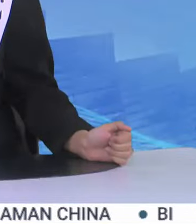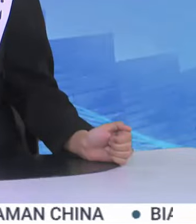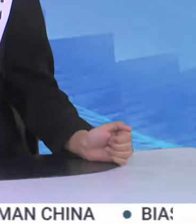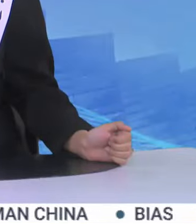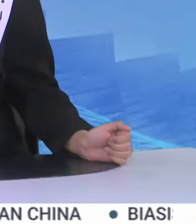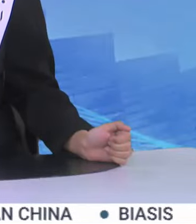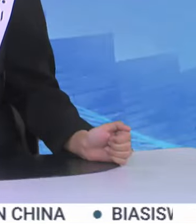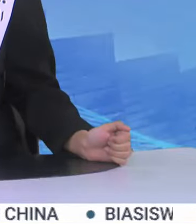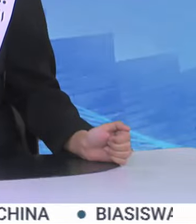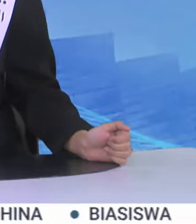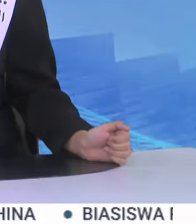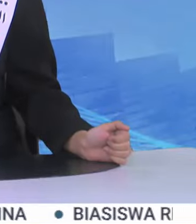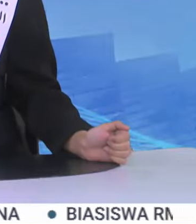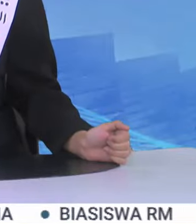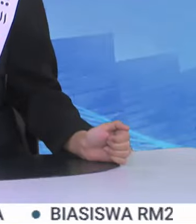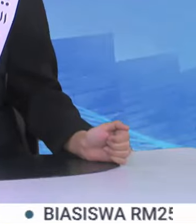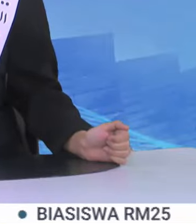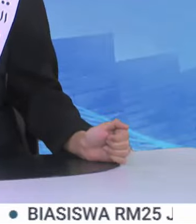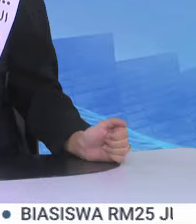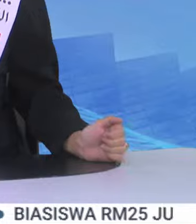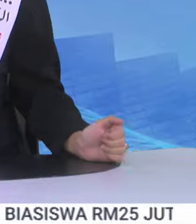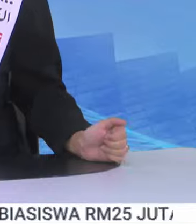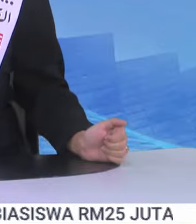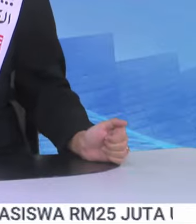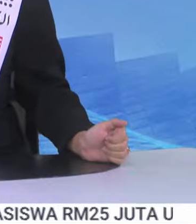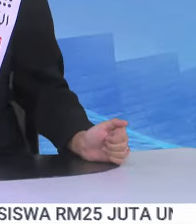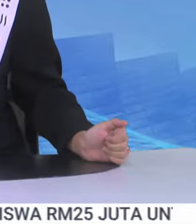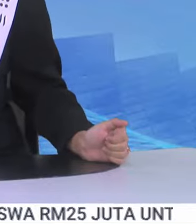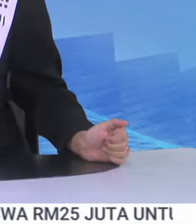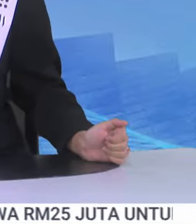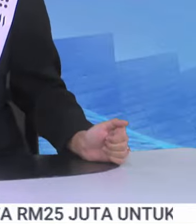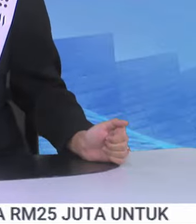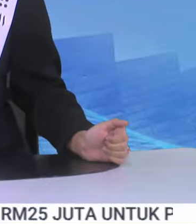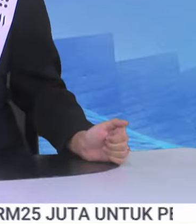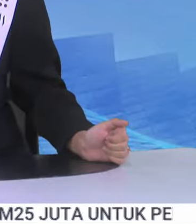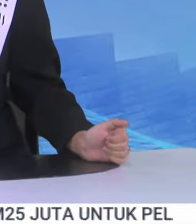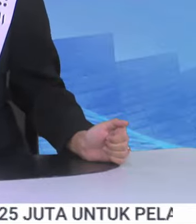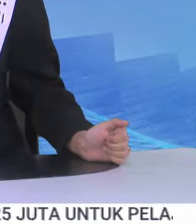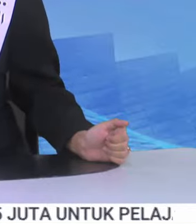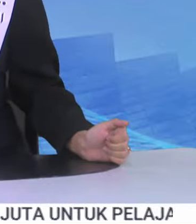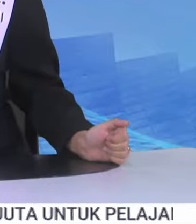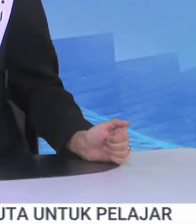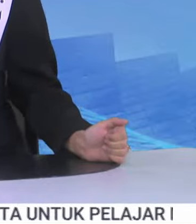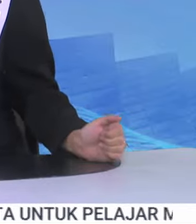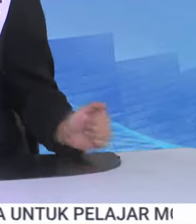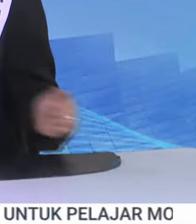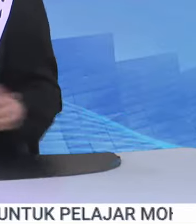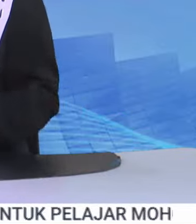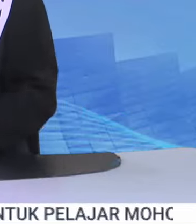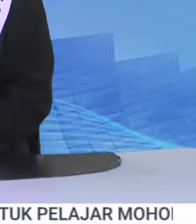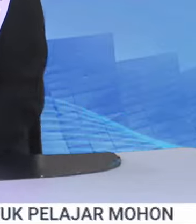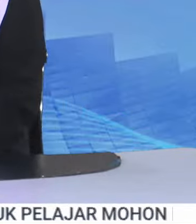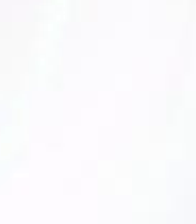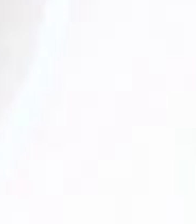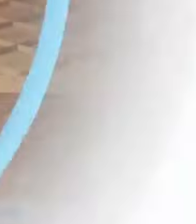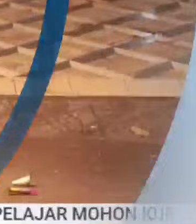Sekian berita perdana dari Sungai Kesegara, Palestin pasti merdeka. Assalamualaikum dan salam Malaysia Madani.